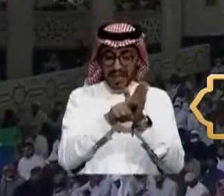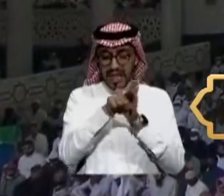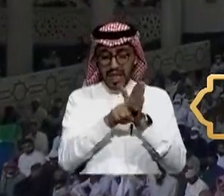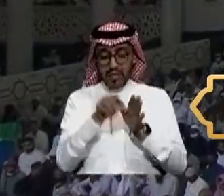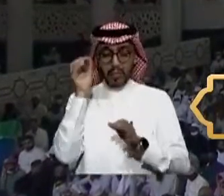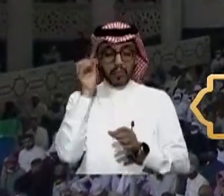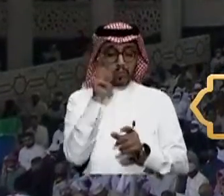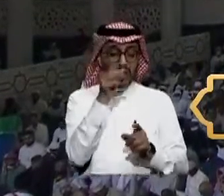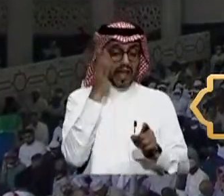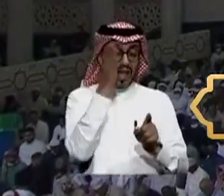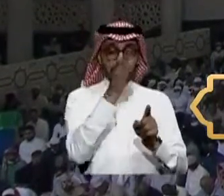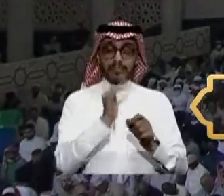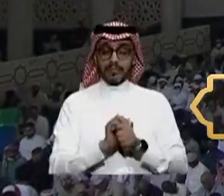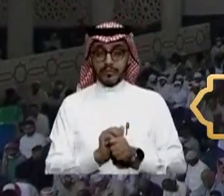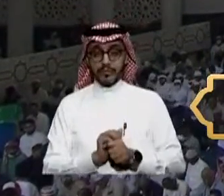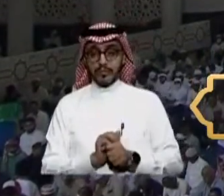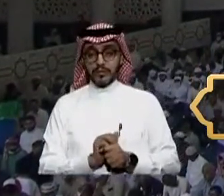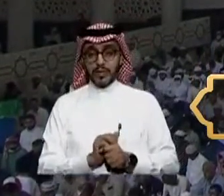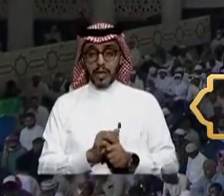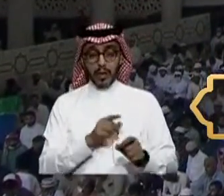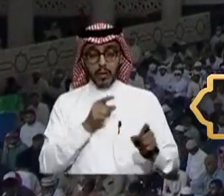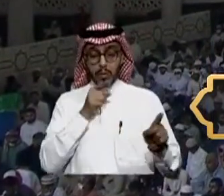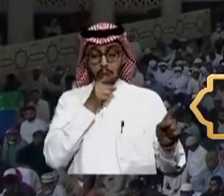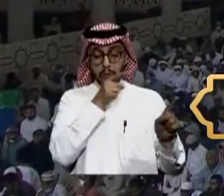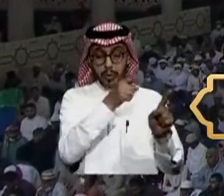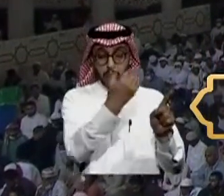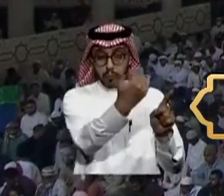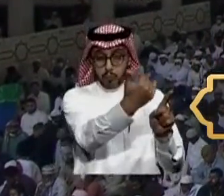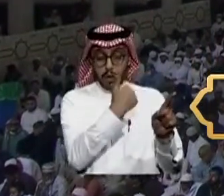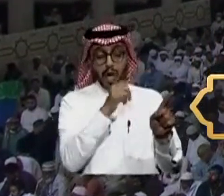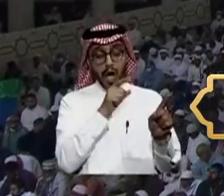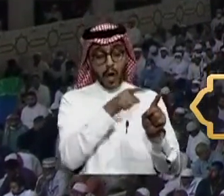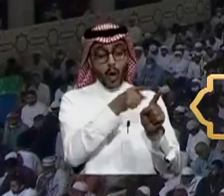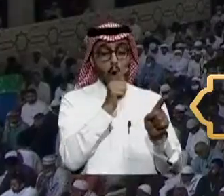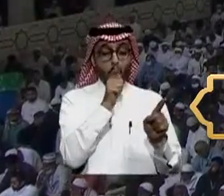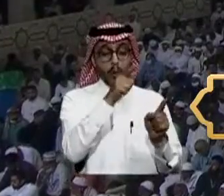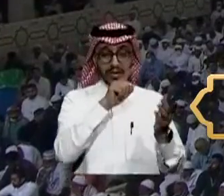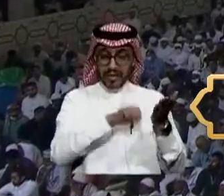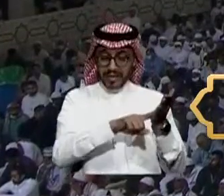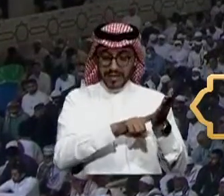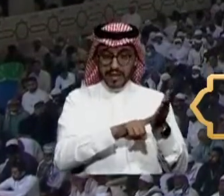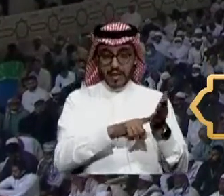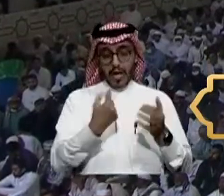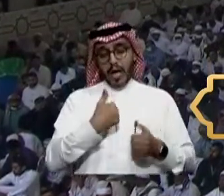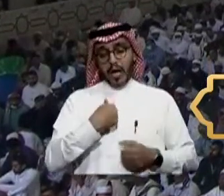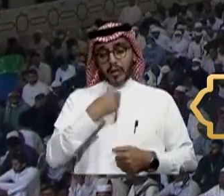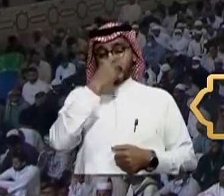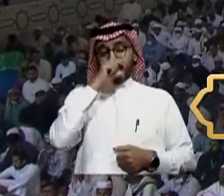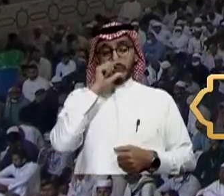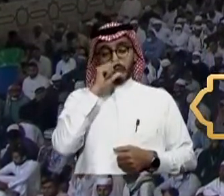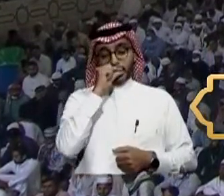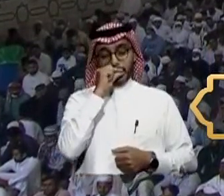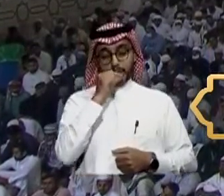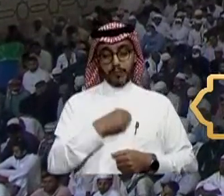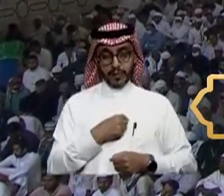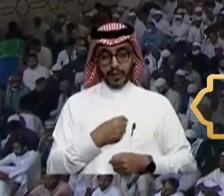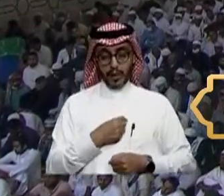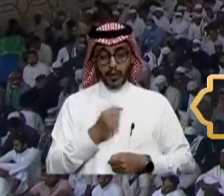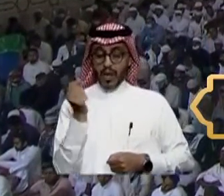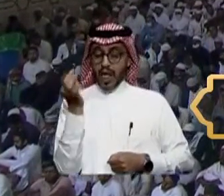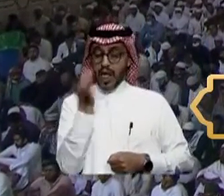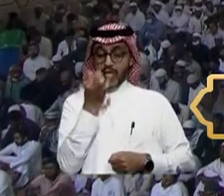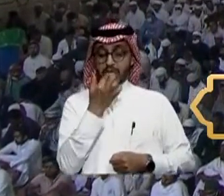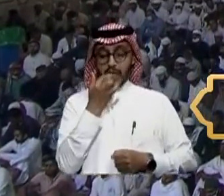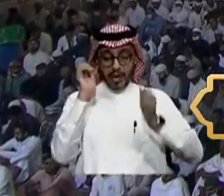والسباب ويامره بالرد على الشاتم بقوله اني صائم اي بلسانه في اظهر